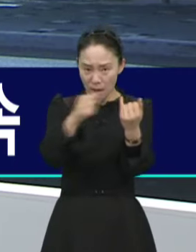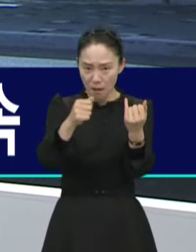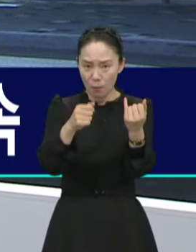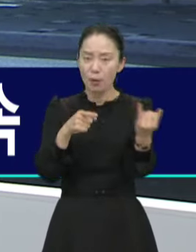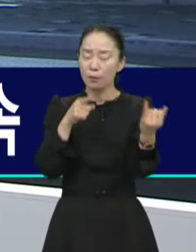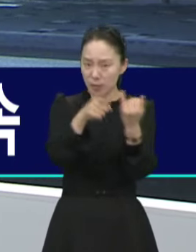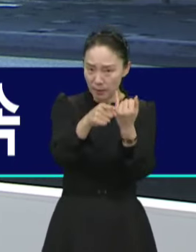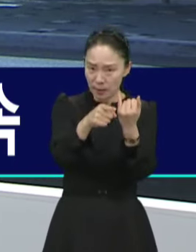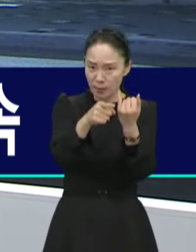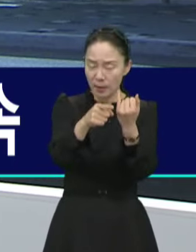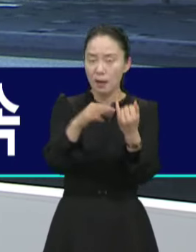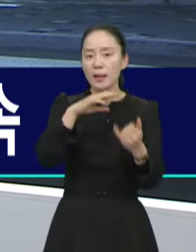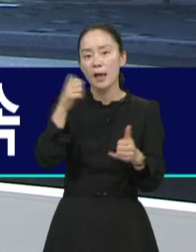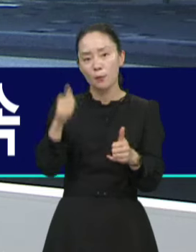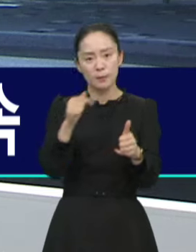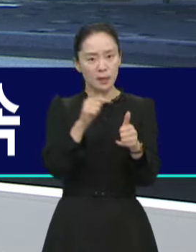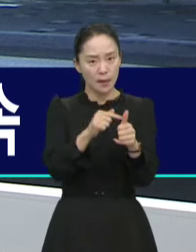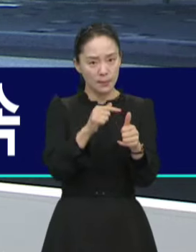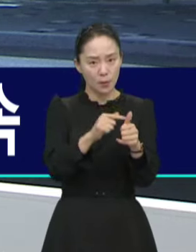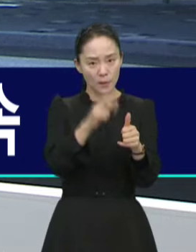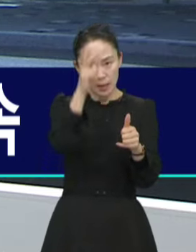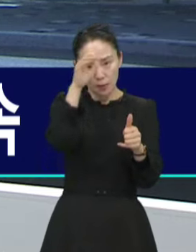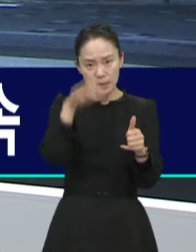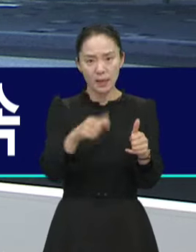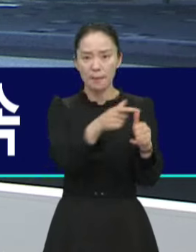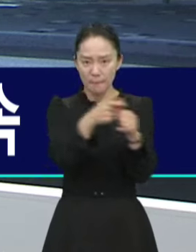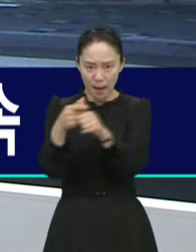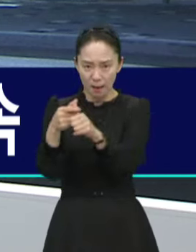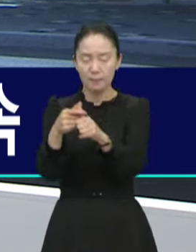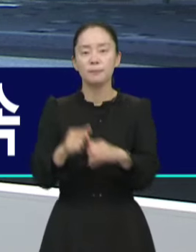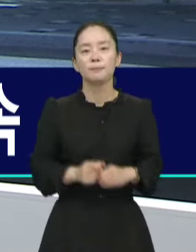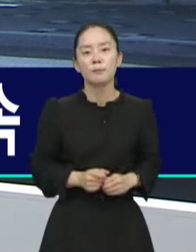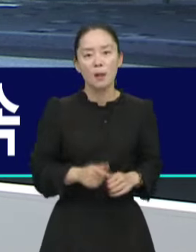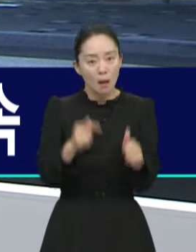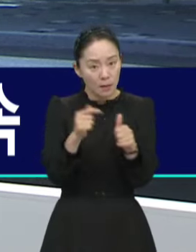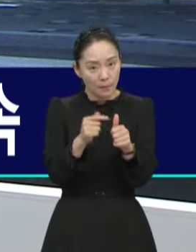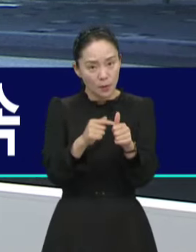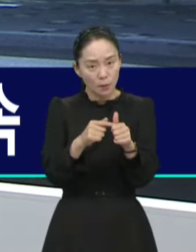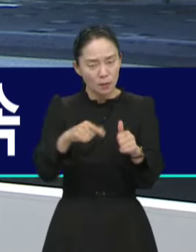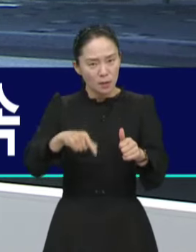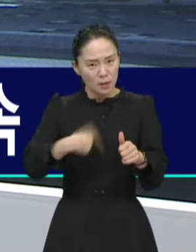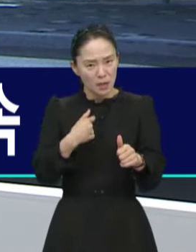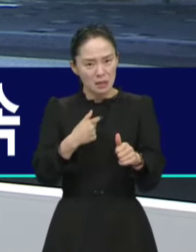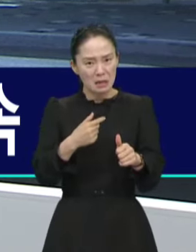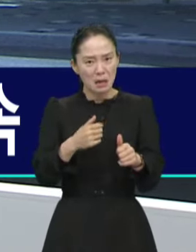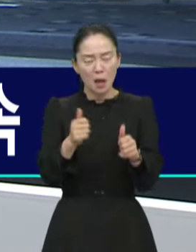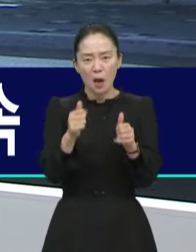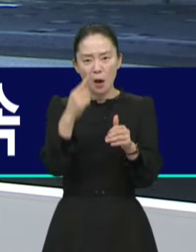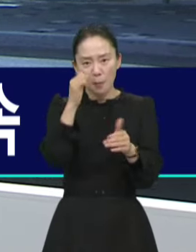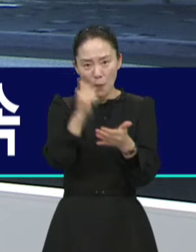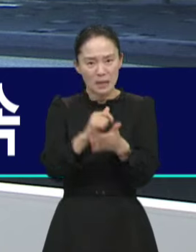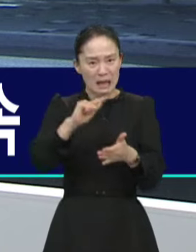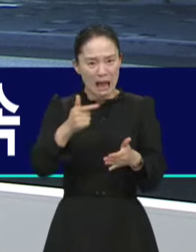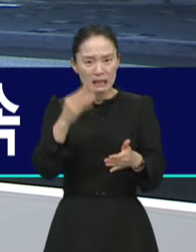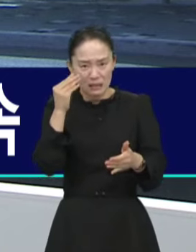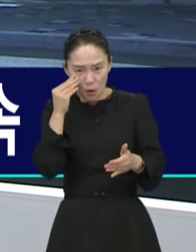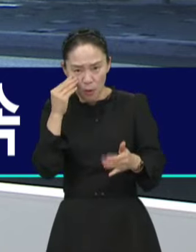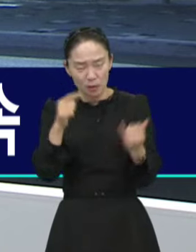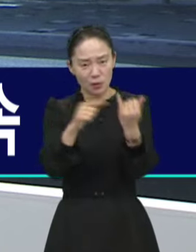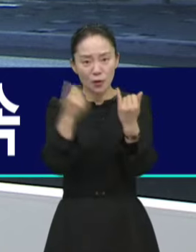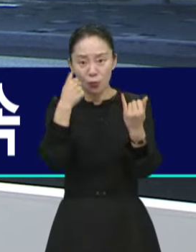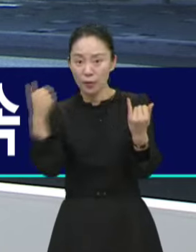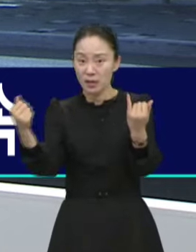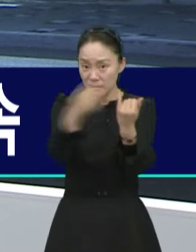흉기로 살해하려 한 50대 남성이 경찰에 붙잡혔습니다 남성은 자신이 범인이 아닌 척 여성이 괴한에게 습격